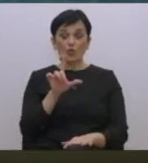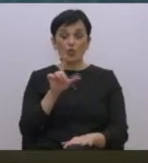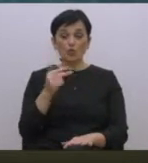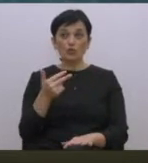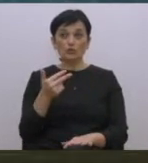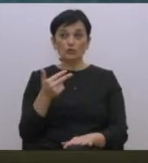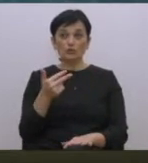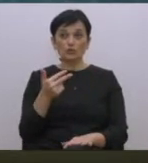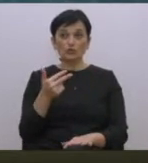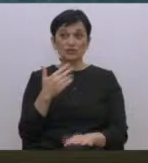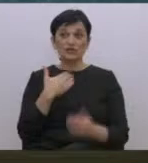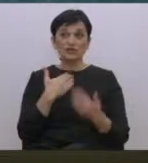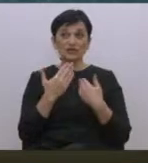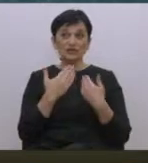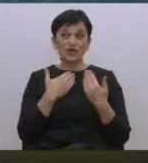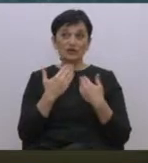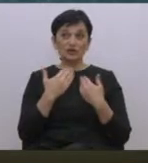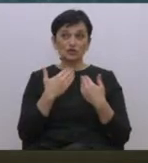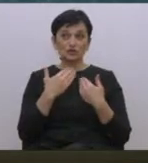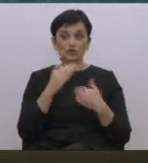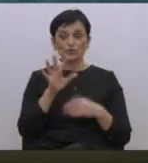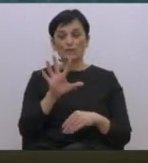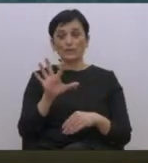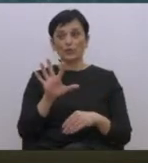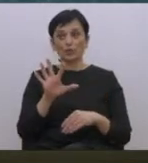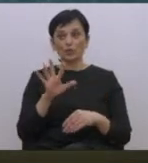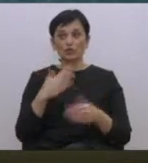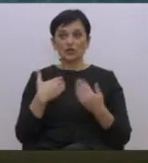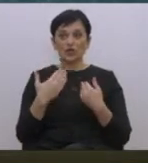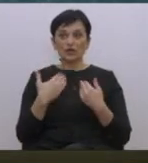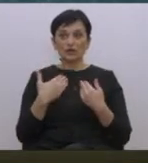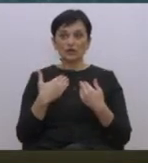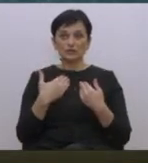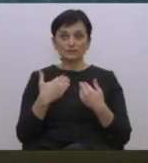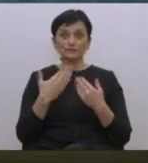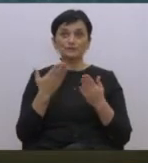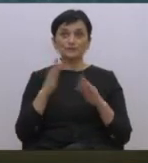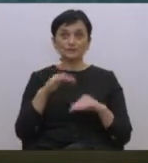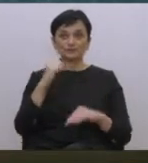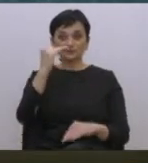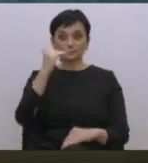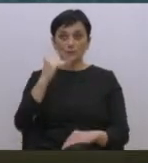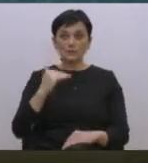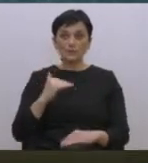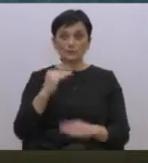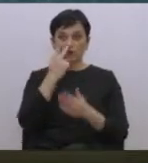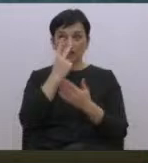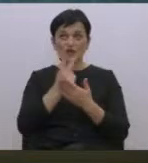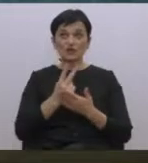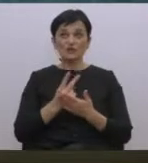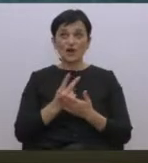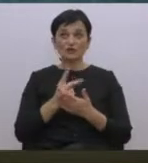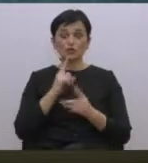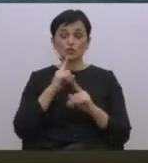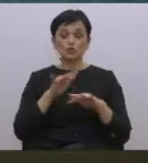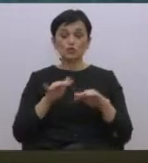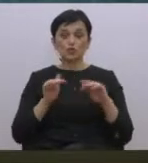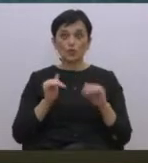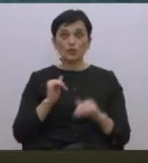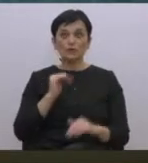nașevistus câinciscrebi, da, hot saat istu câinciscra. Anacșen scuacșenips mendinare scoma.